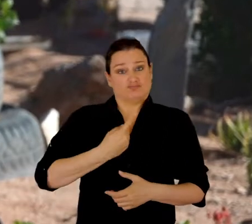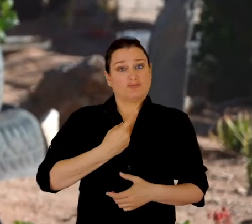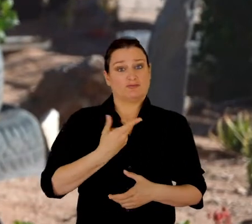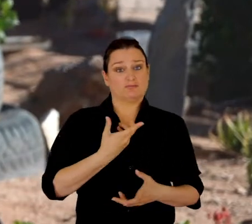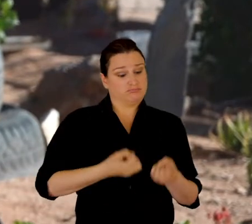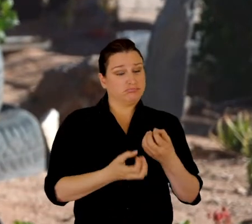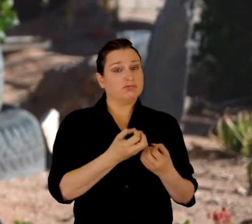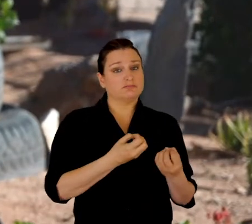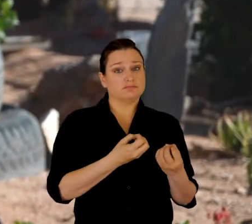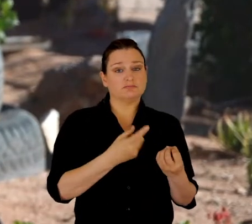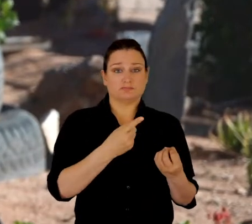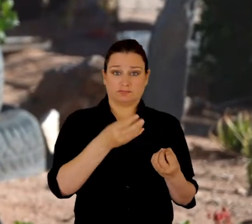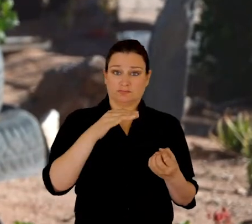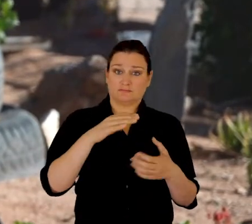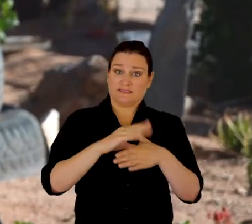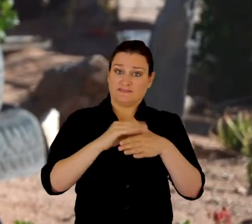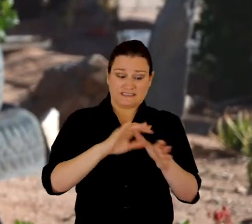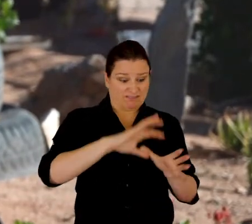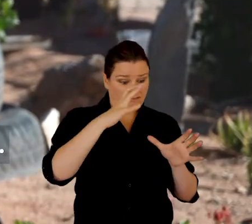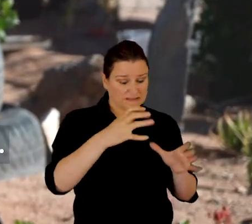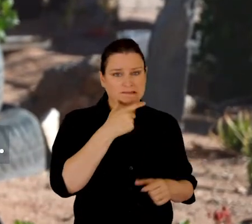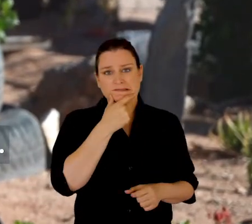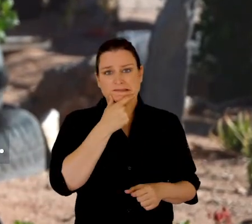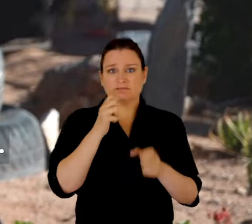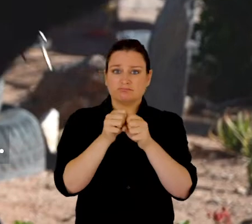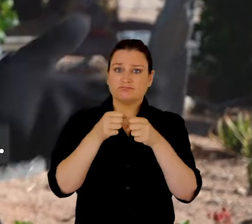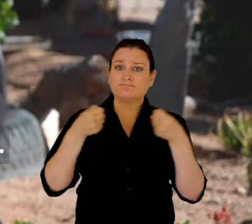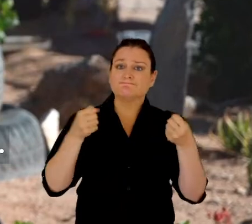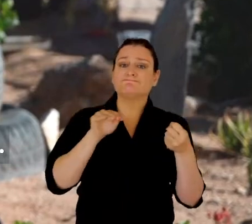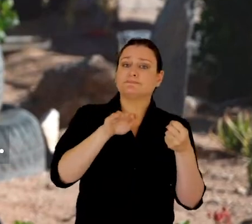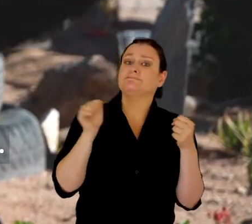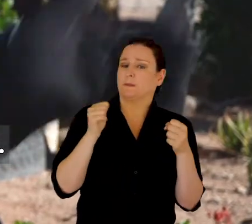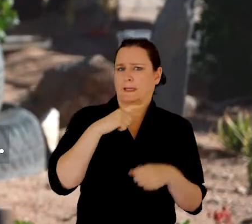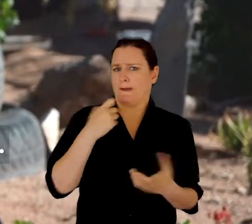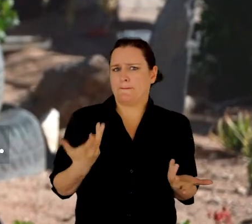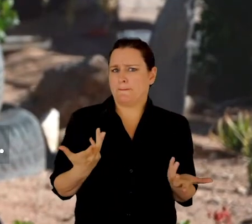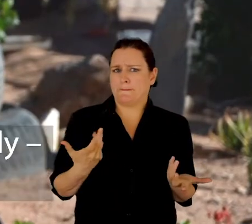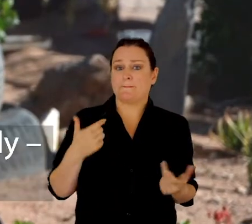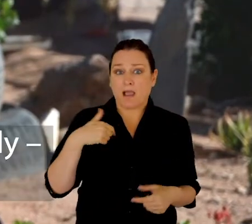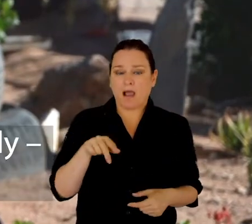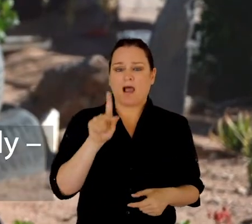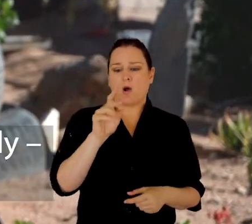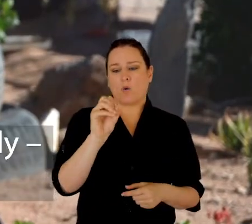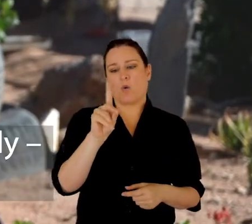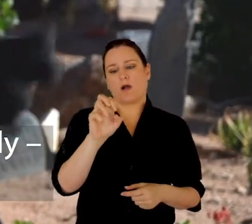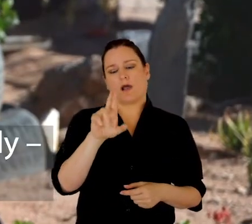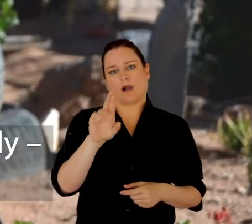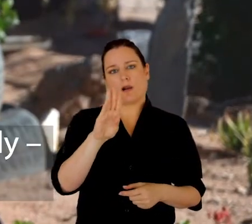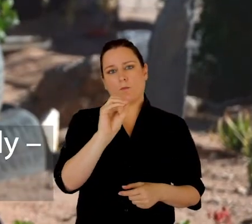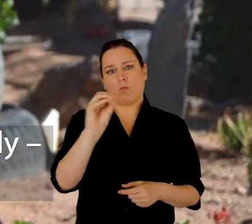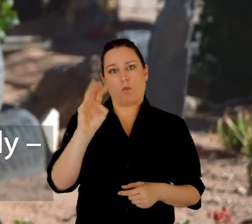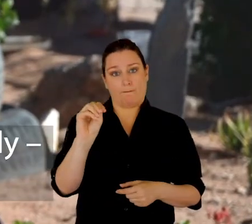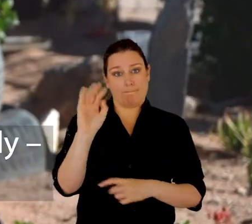kos, dat gekook. Als moet je ijskast dan niet. Onze ijskast was die kokerboom, stam. Die kokerboom stam